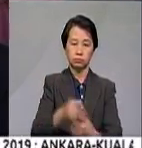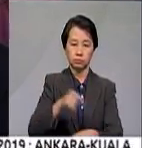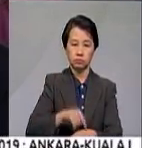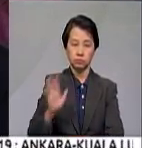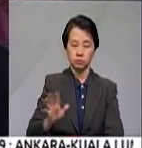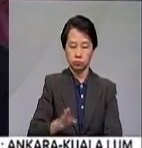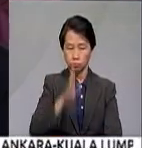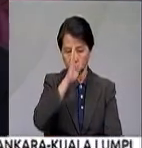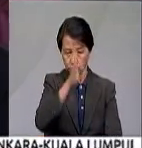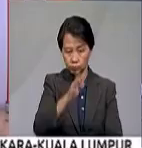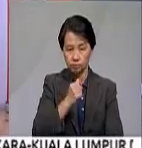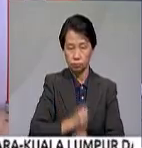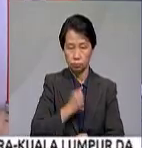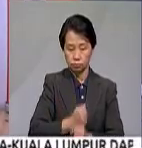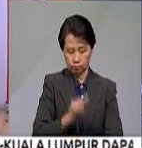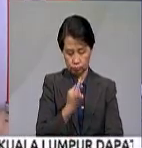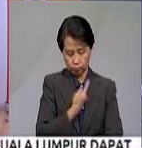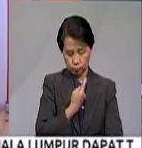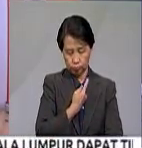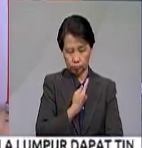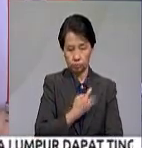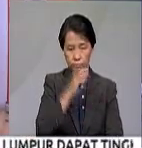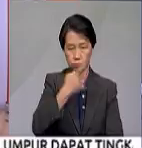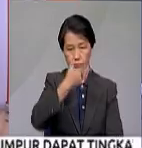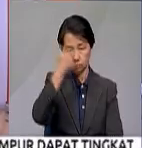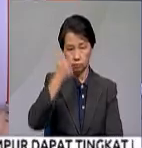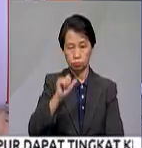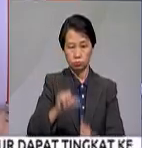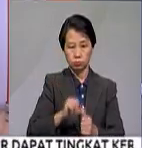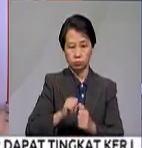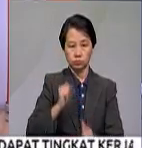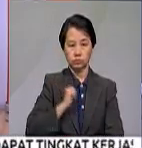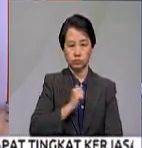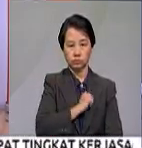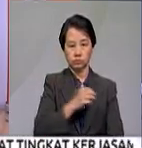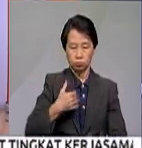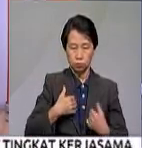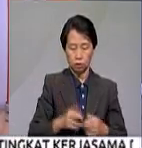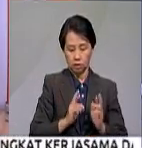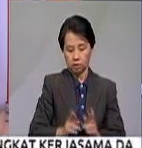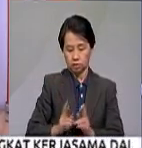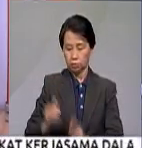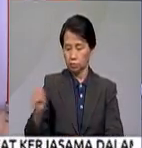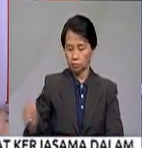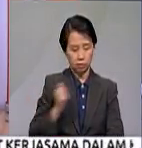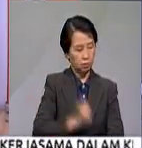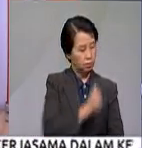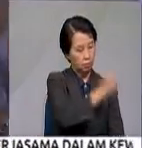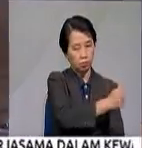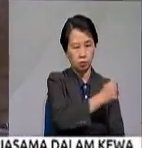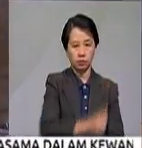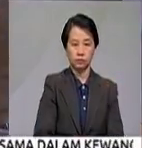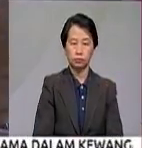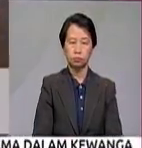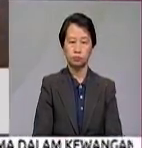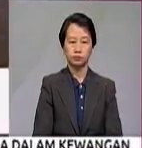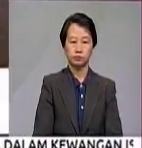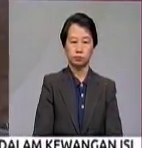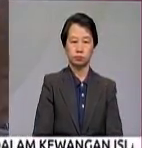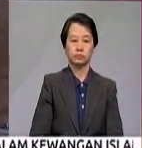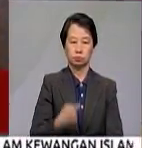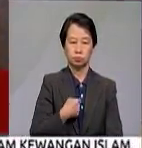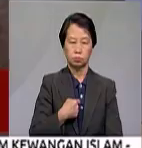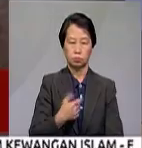mereka fokus kepada kejayaan solo masing-masing memandangkan setiap anggota ada perancangan tersendiri. Saya pun